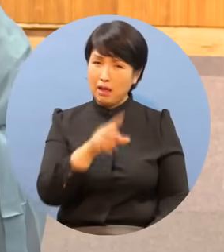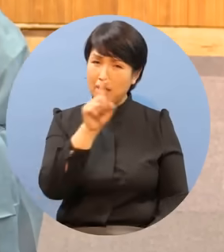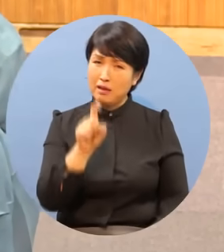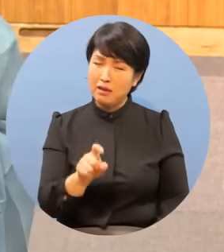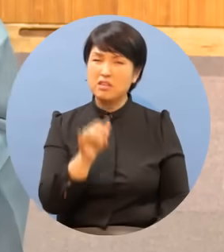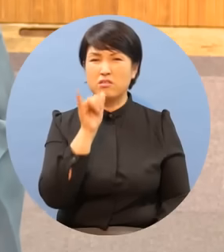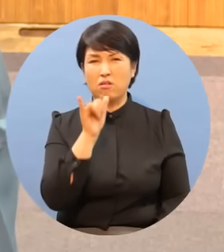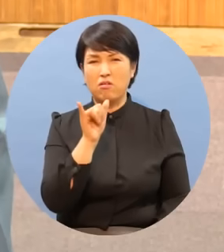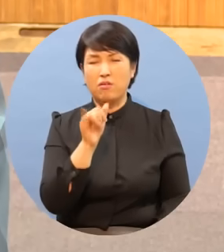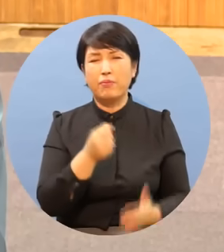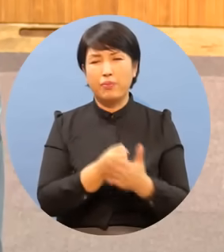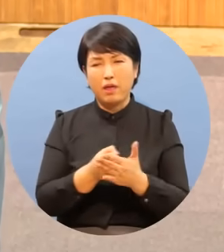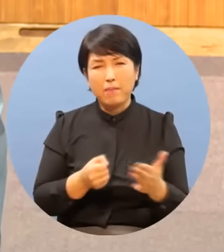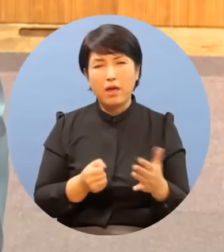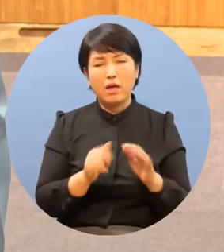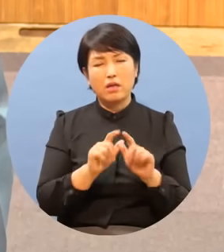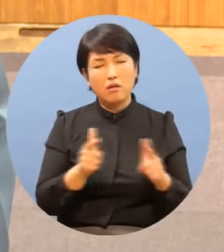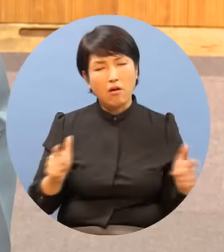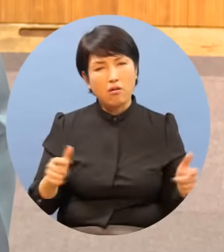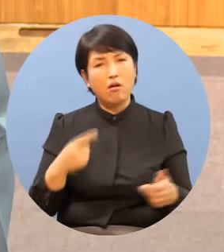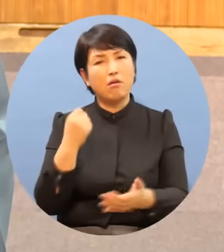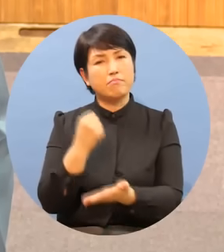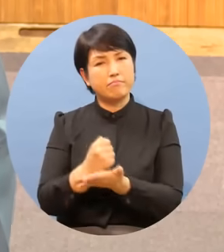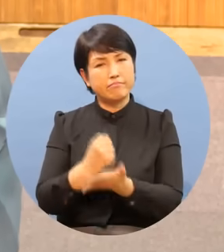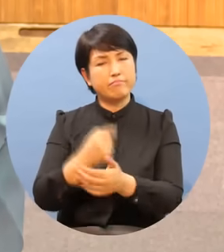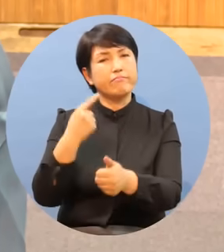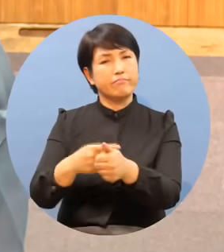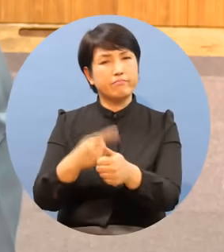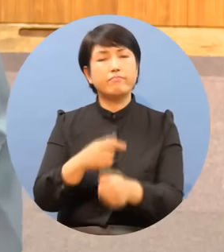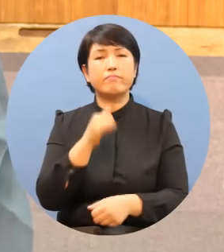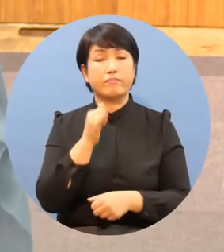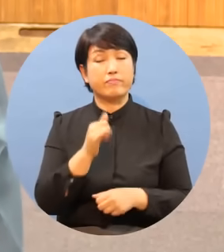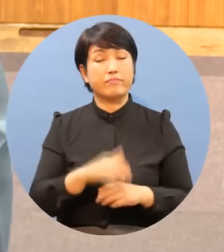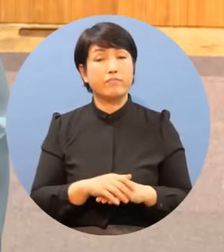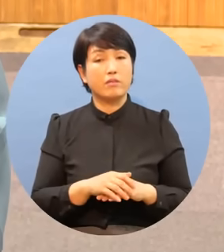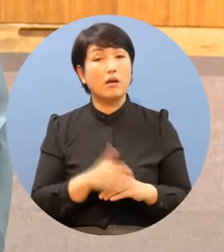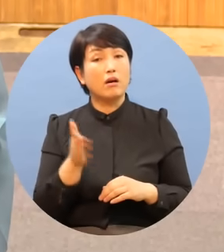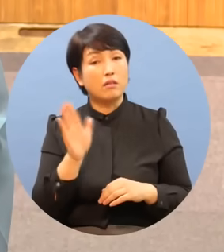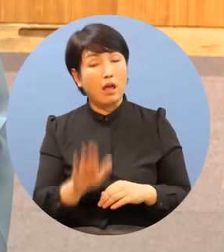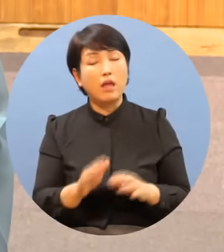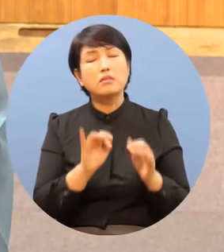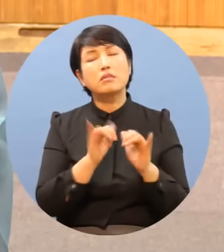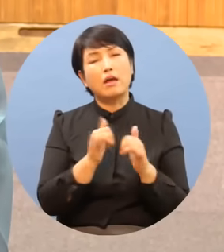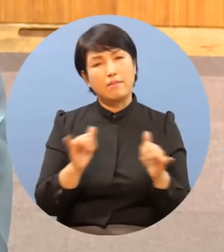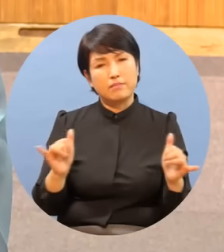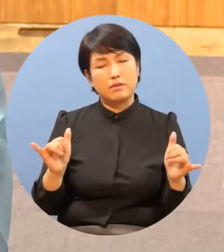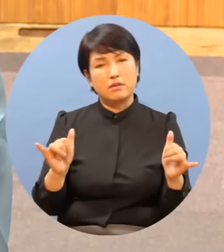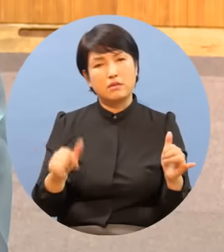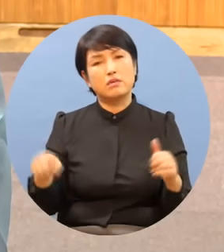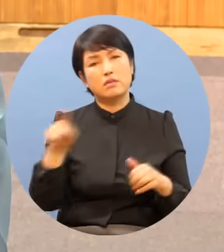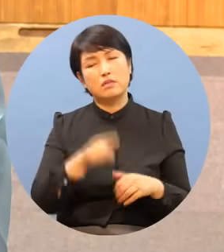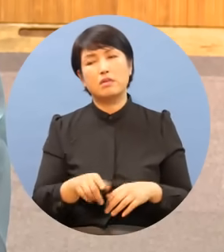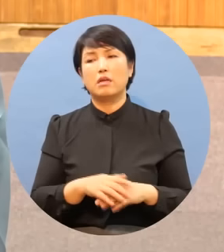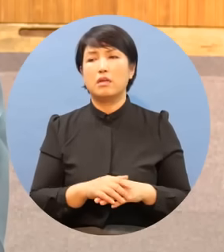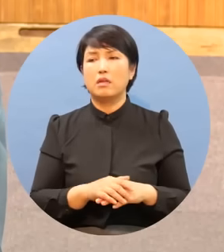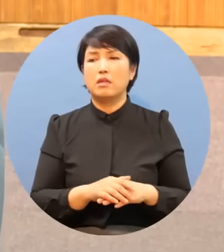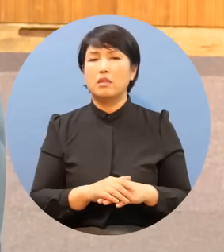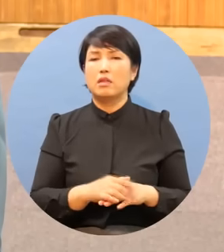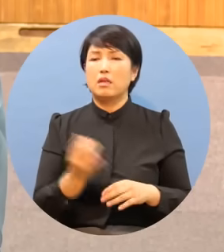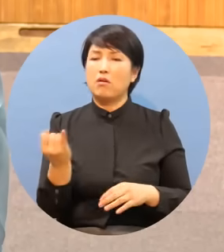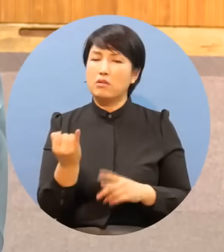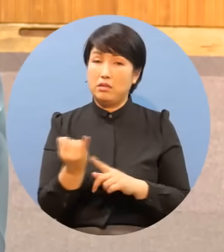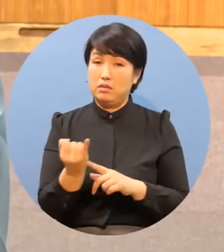얘기냐 이런 이제 비판이 제기되고 있습니다만은 바로 사람들은 이